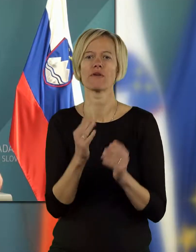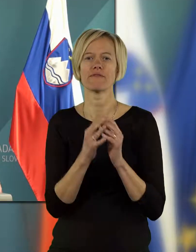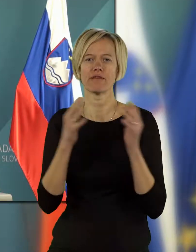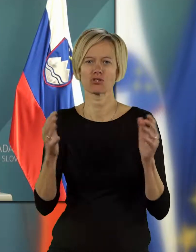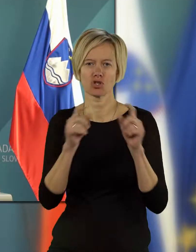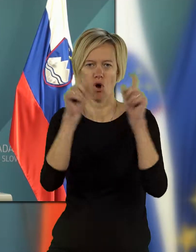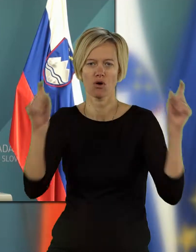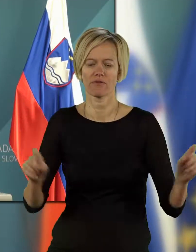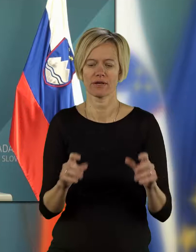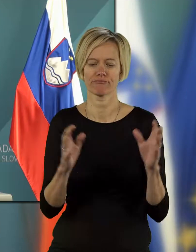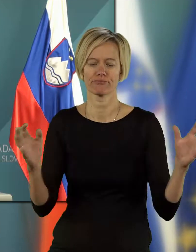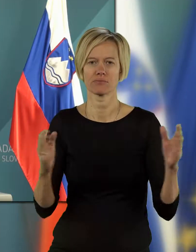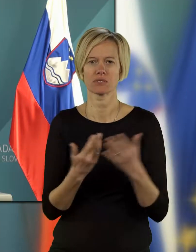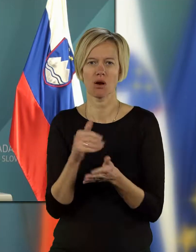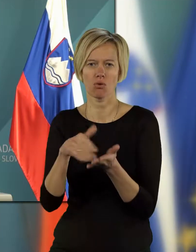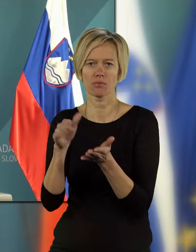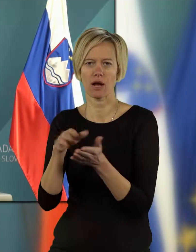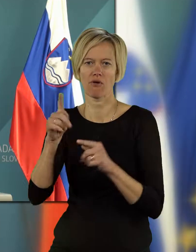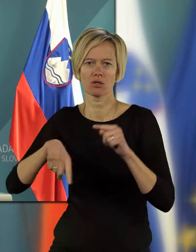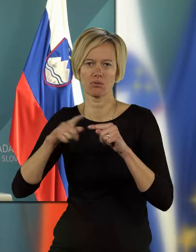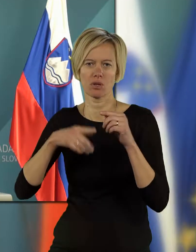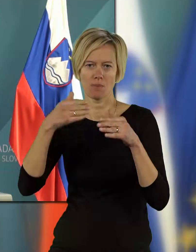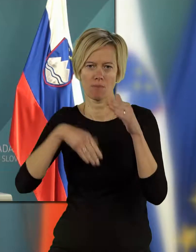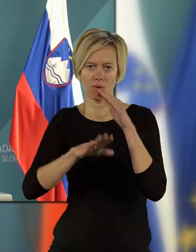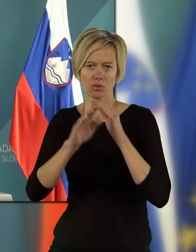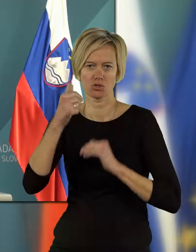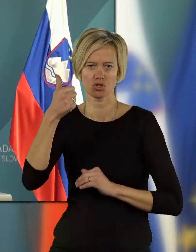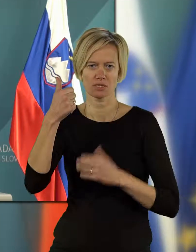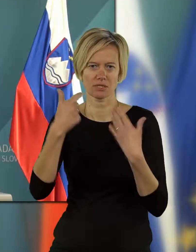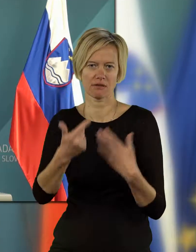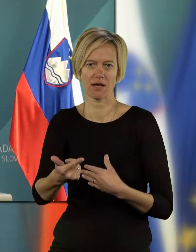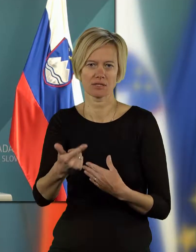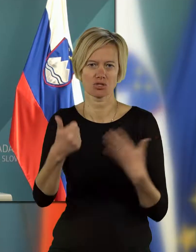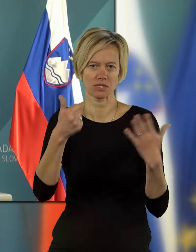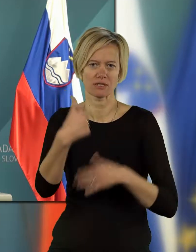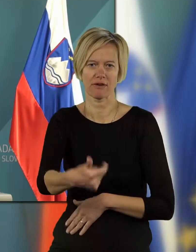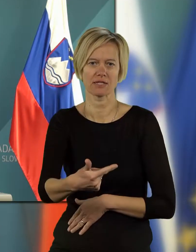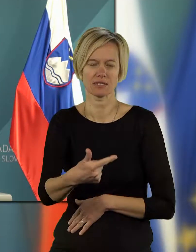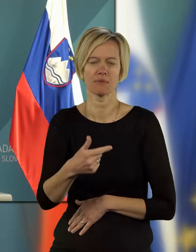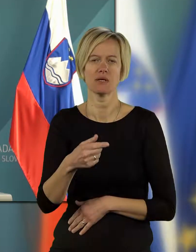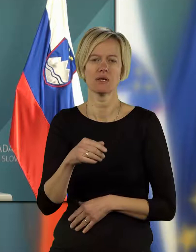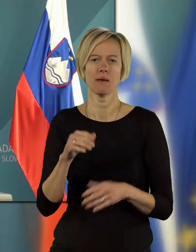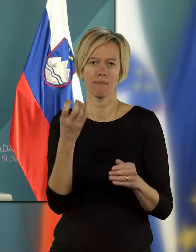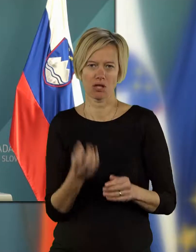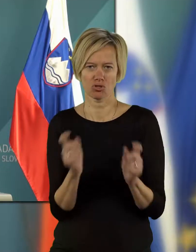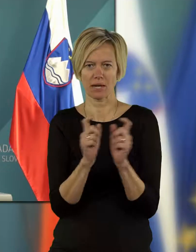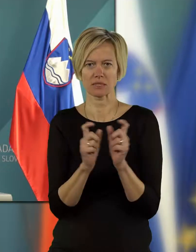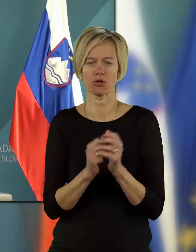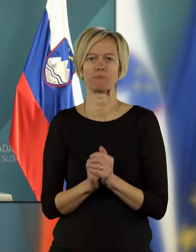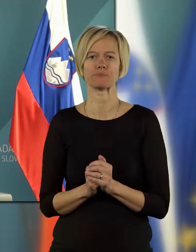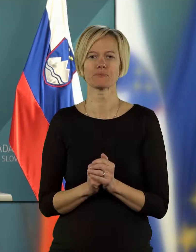nekoliko večji okvir za odpravo anomalij pod 26. plačnim razredom in